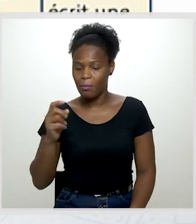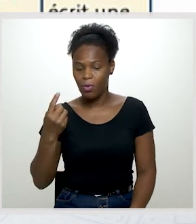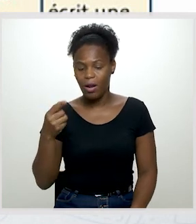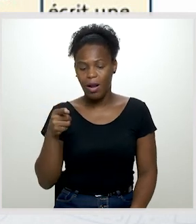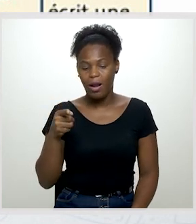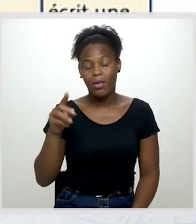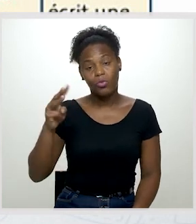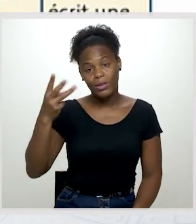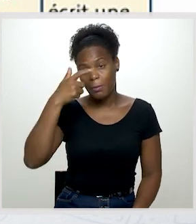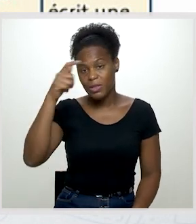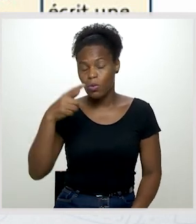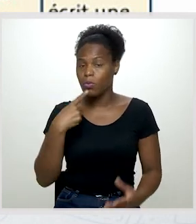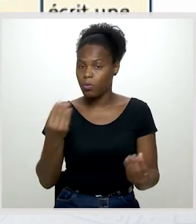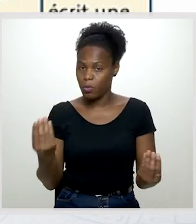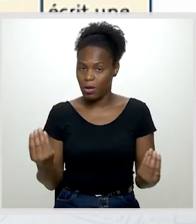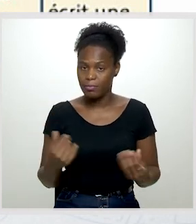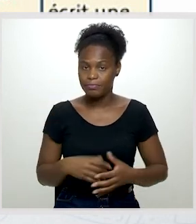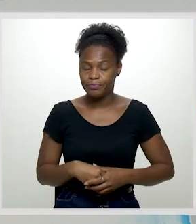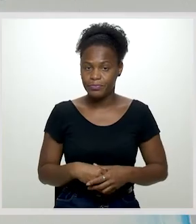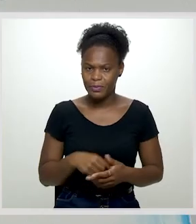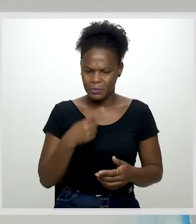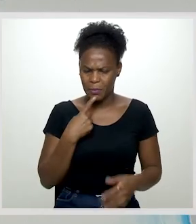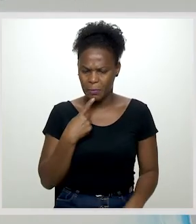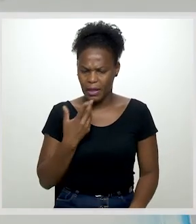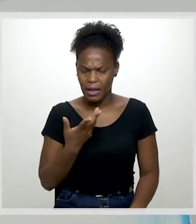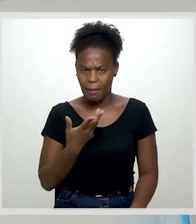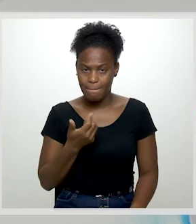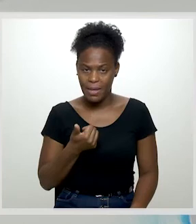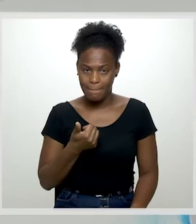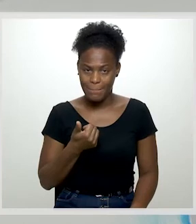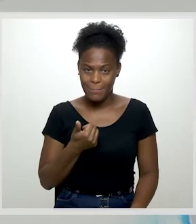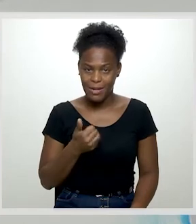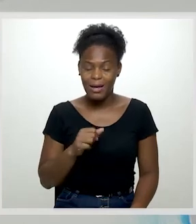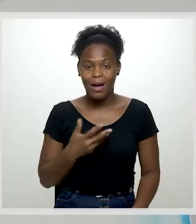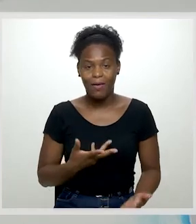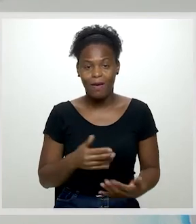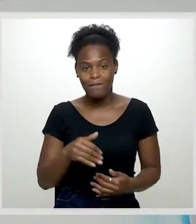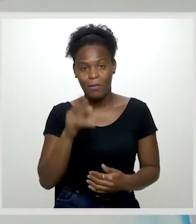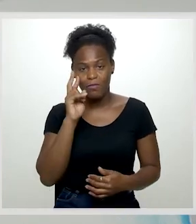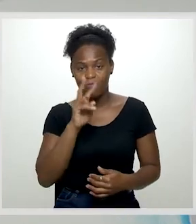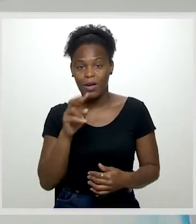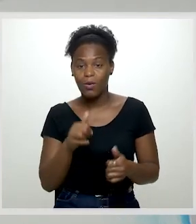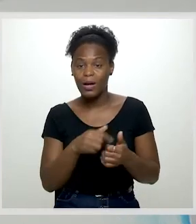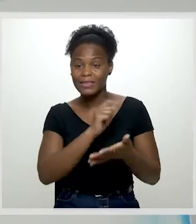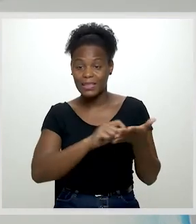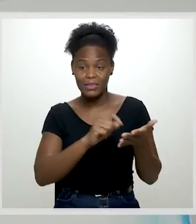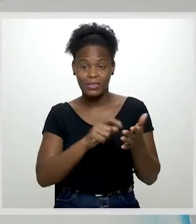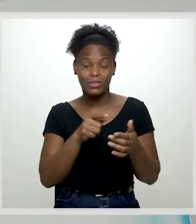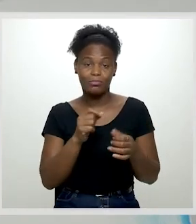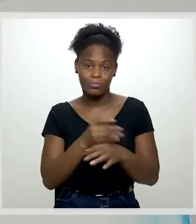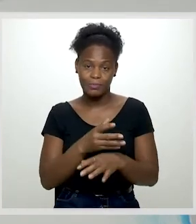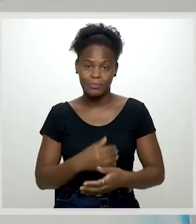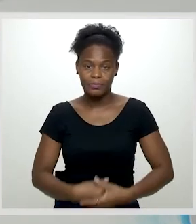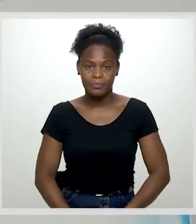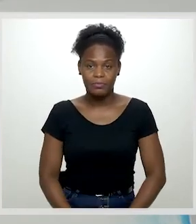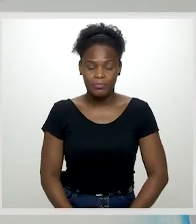leur pour la troisième personne du pluriel. Tu as compris? Bien. Alors, on va voir avec ces exercices